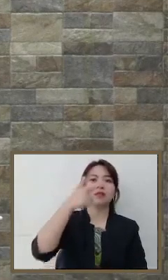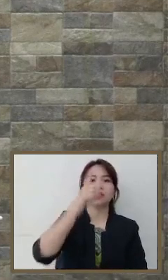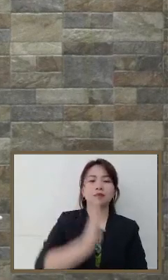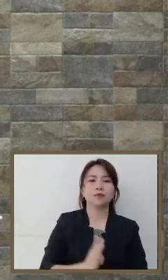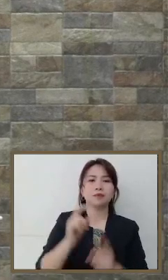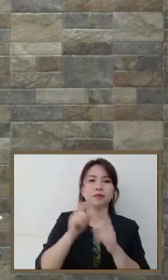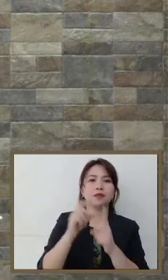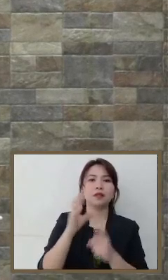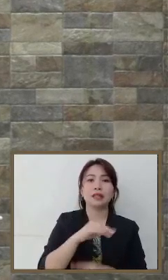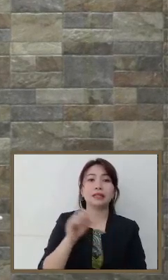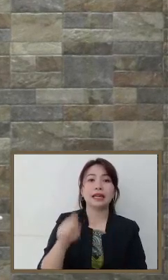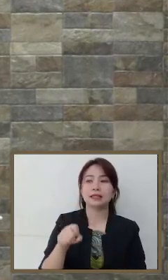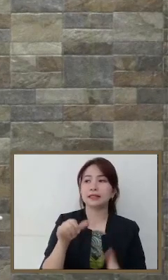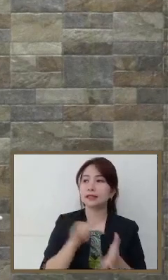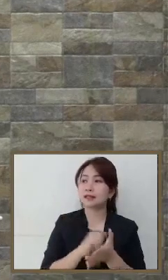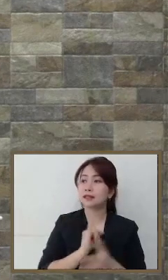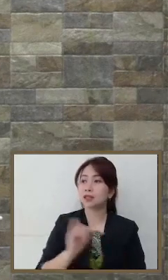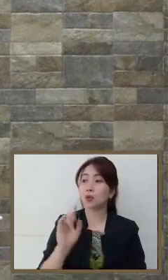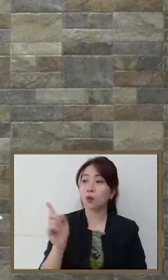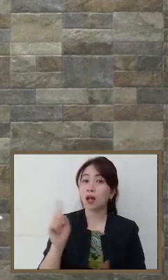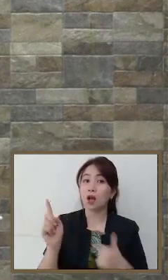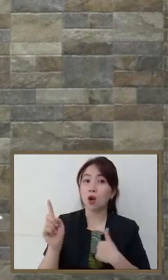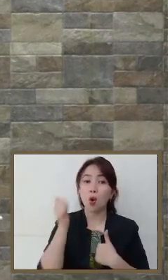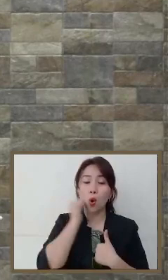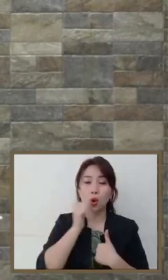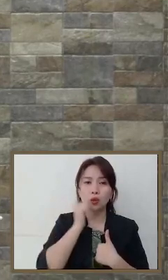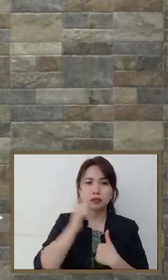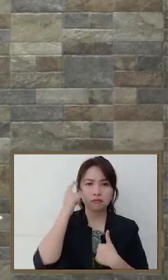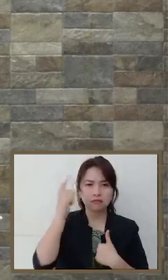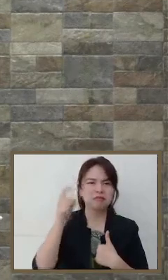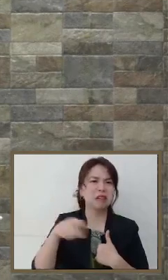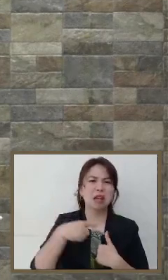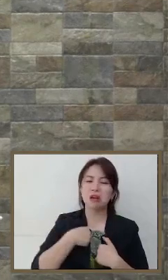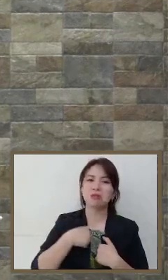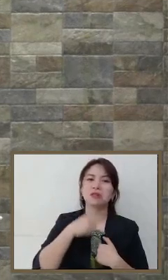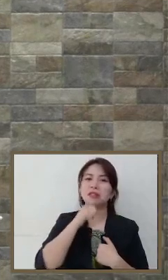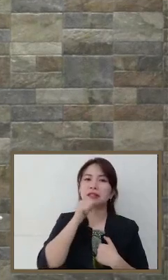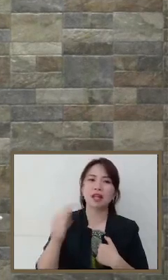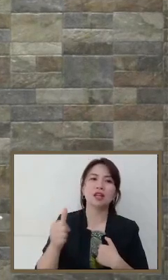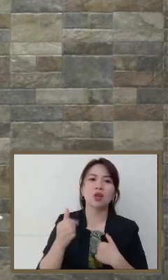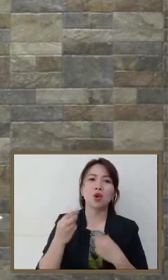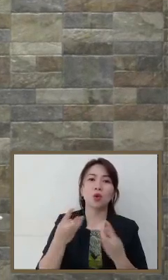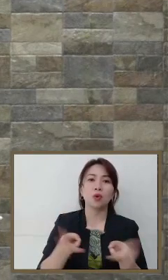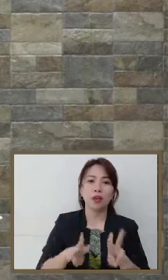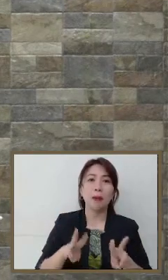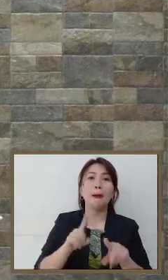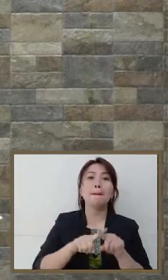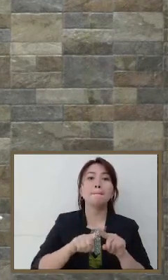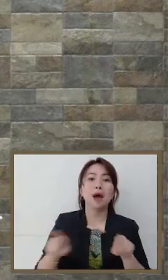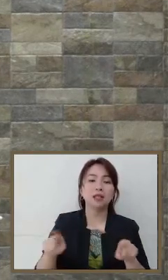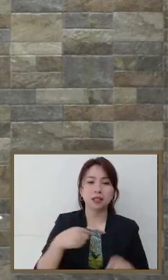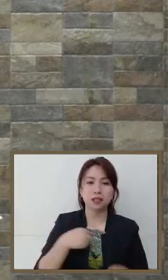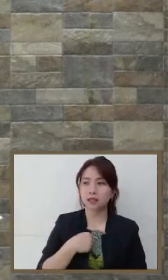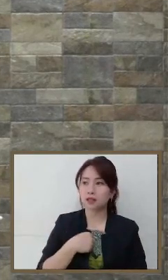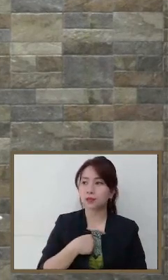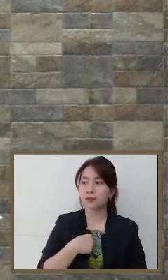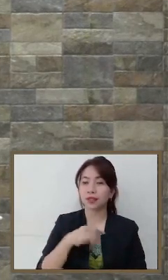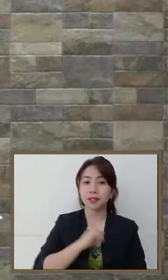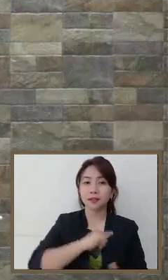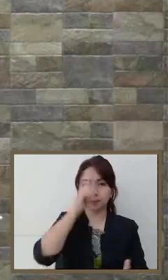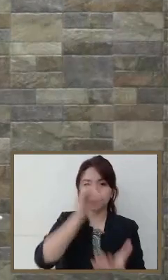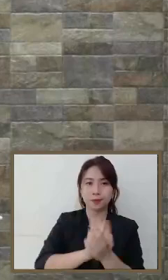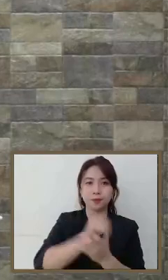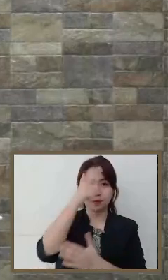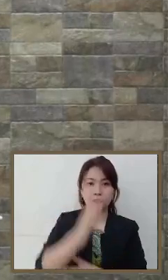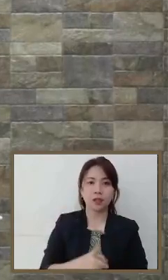po ay lagi ko pong ah ah iniisip Sabi ko hindi nga po ako karapat-dapat pero Ako'y naniniwala na ang Diyos ang naglagay